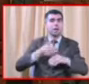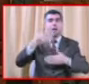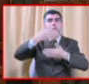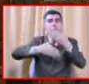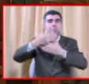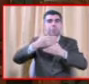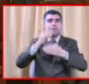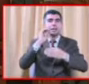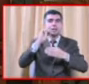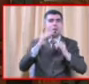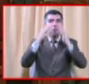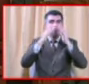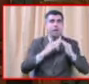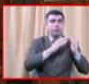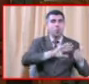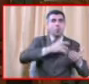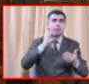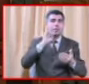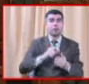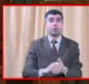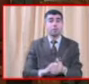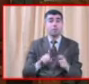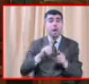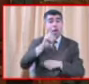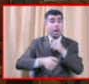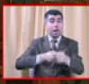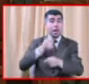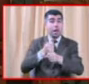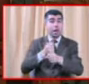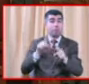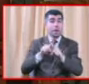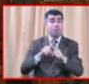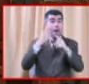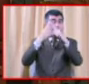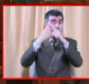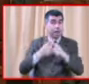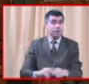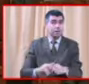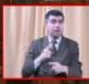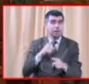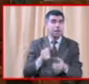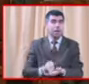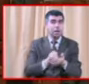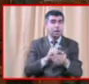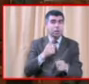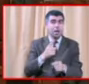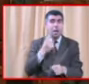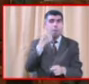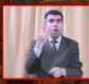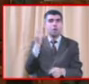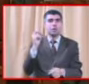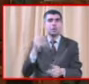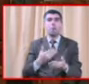سبيل المثال، خلال هذه السنة خصص للسكن في العالم القروي مبلغ 120 مليون